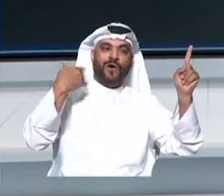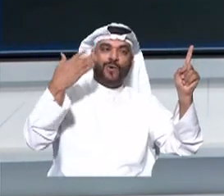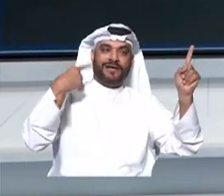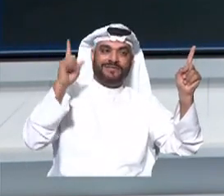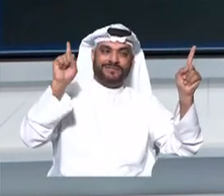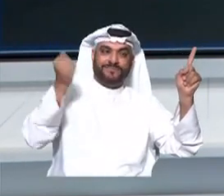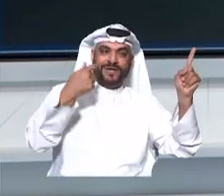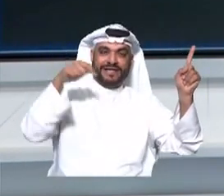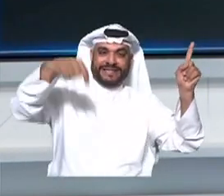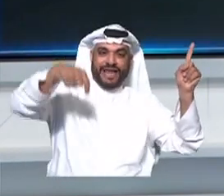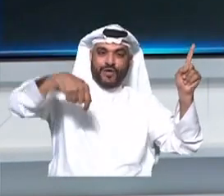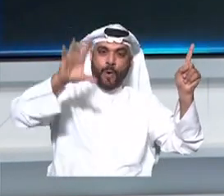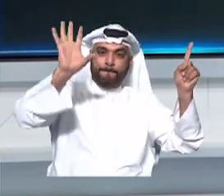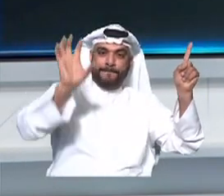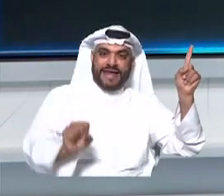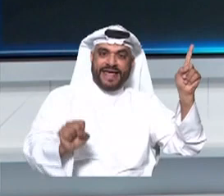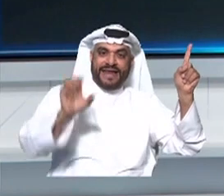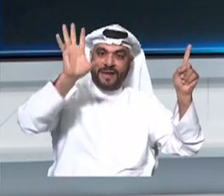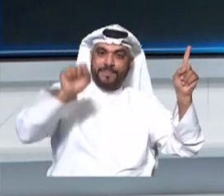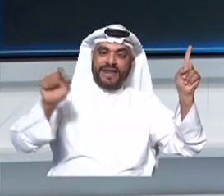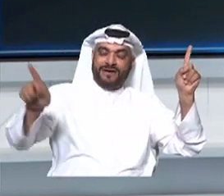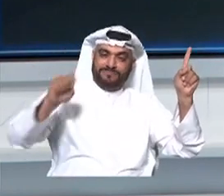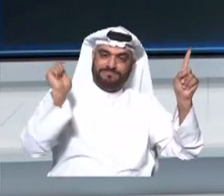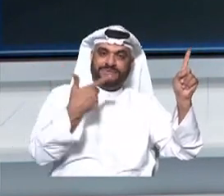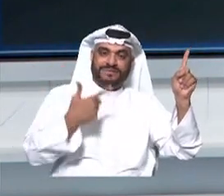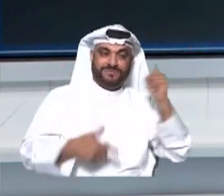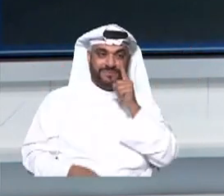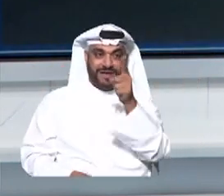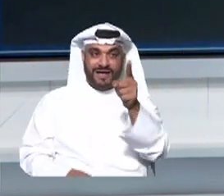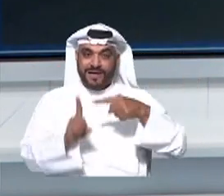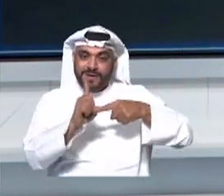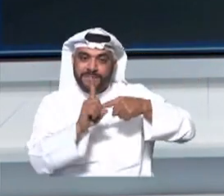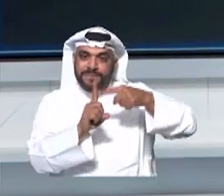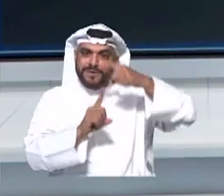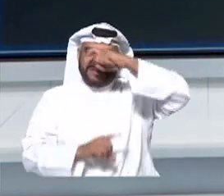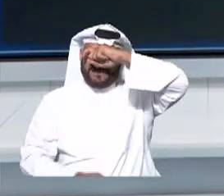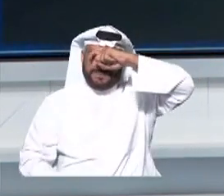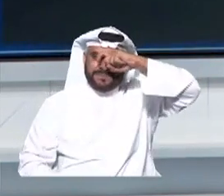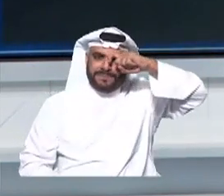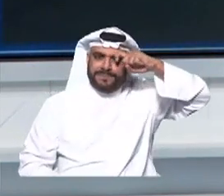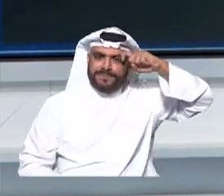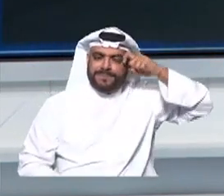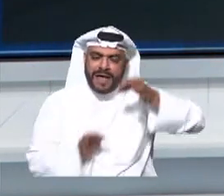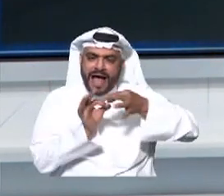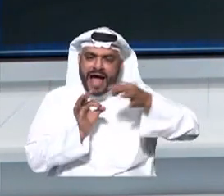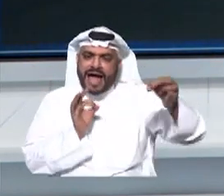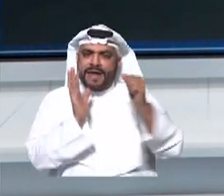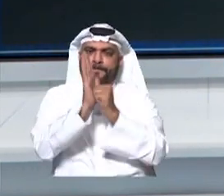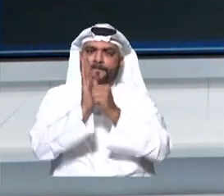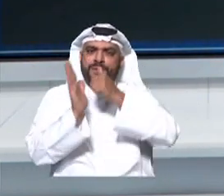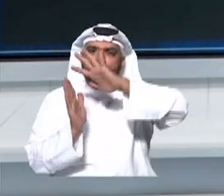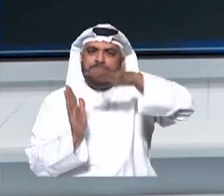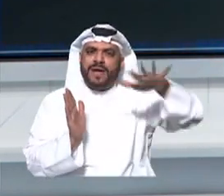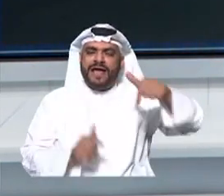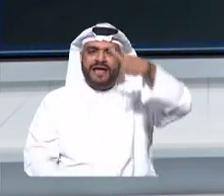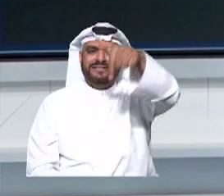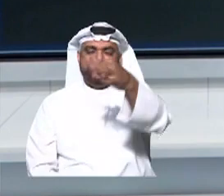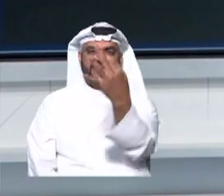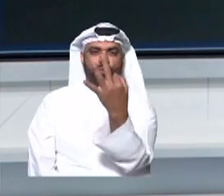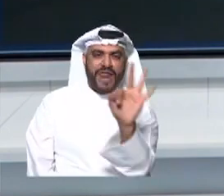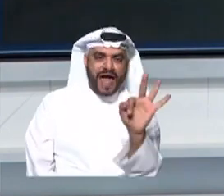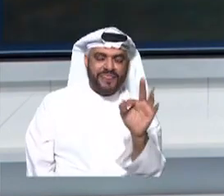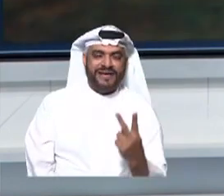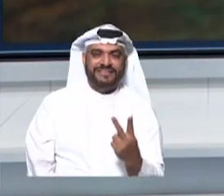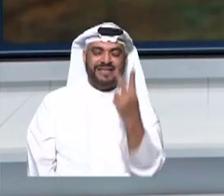شقايا والسالمي 34 درجة مئوية، المناطق الوسطى والمناطق الساحلية متفاوتة ما بين 36 و 37